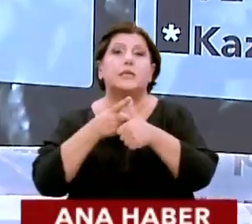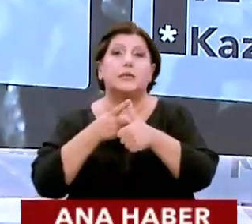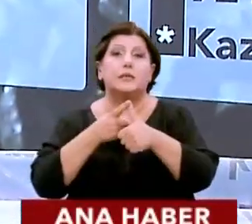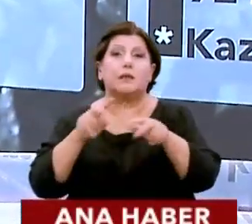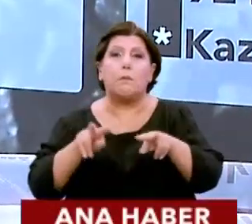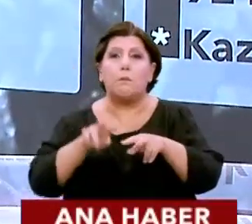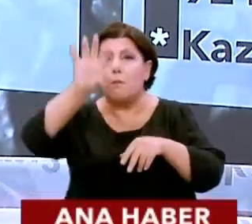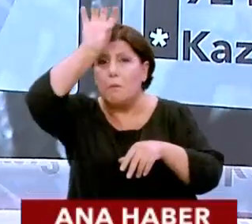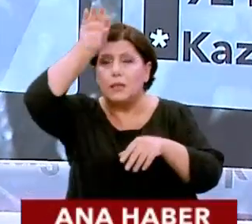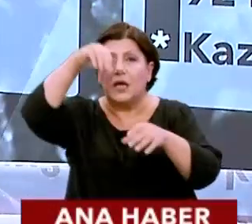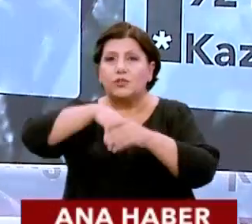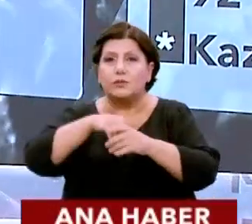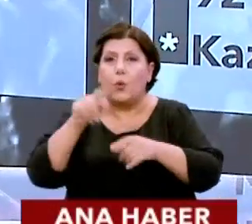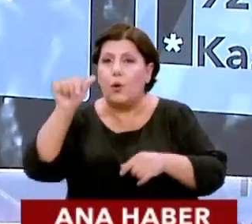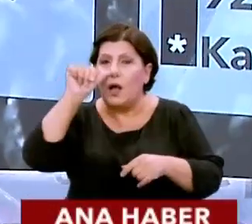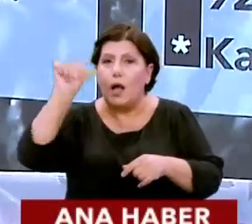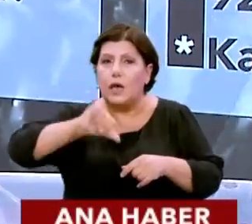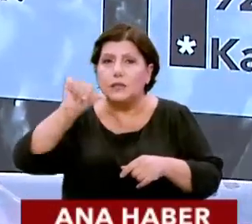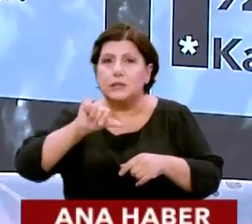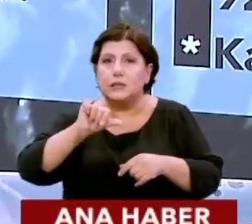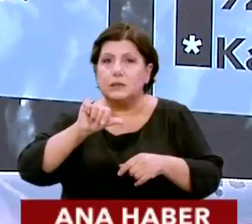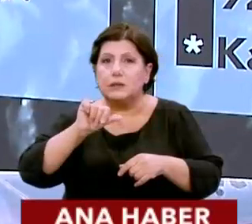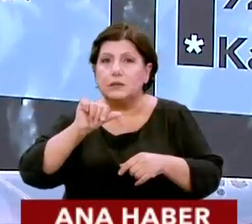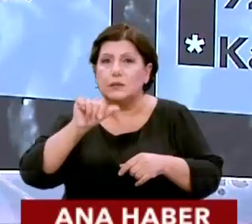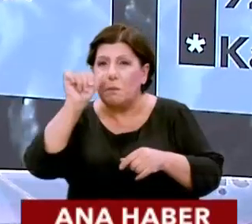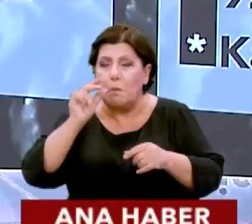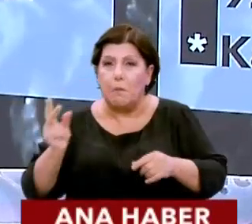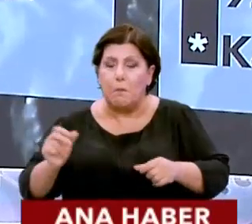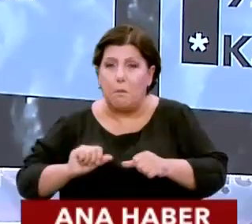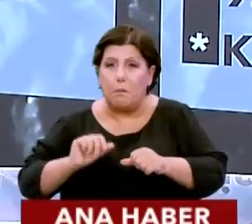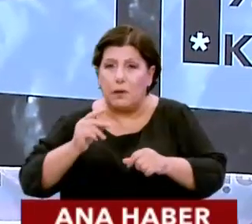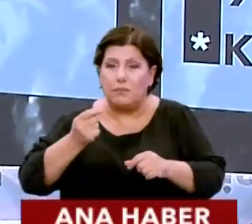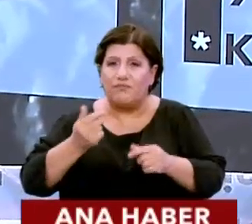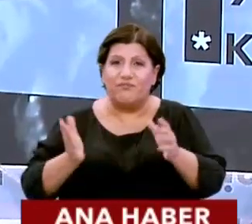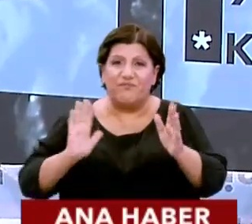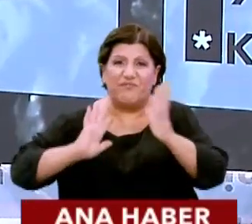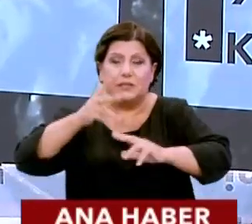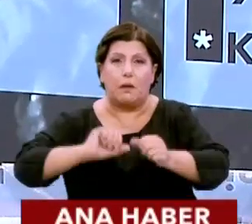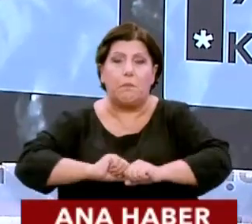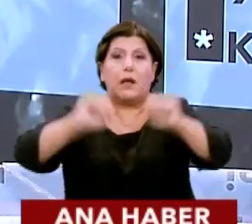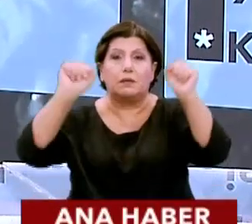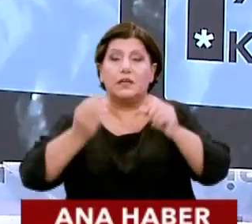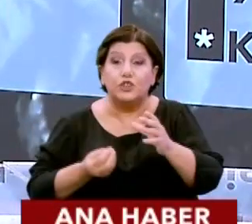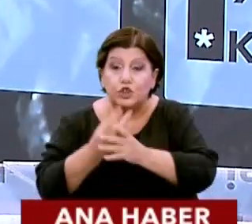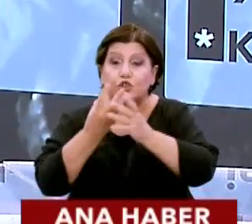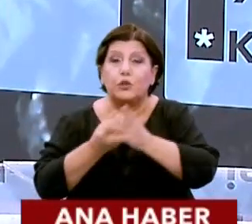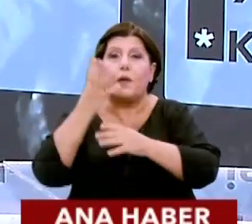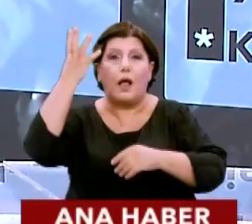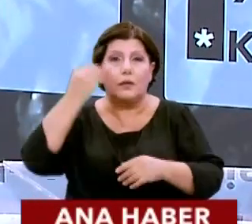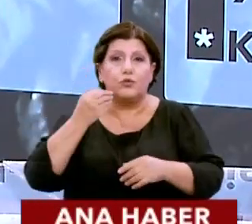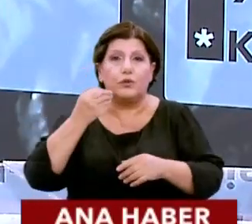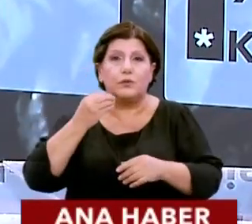madende o gazın gri Su patlamasına neden olacak o gazın çıkıp çıkmadığını anlayan